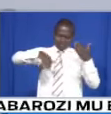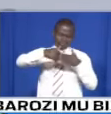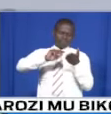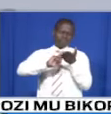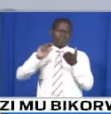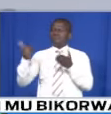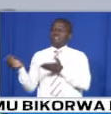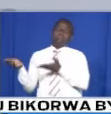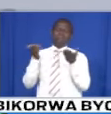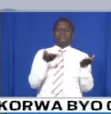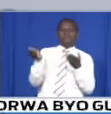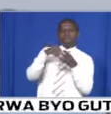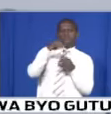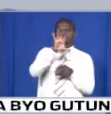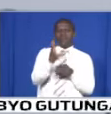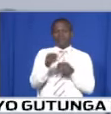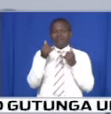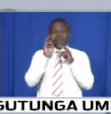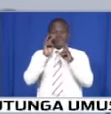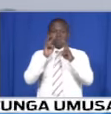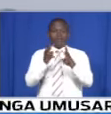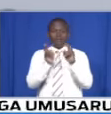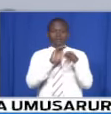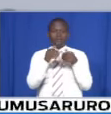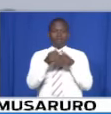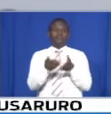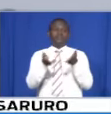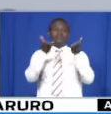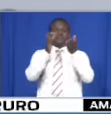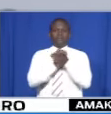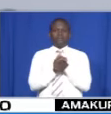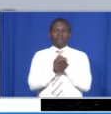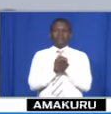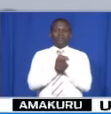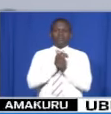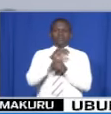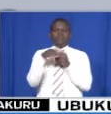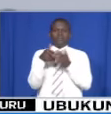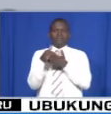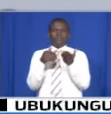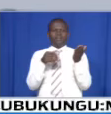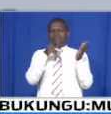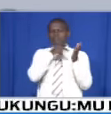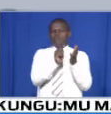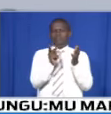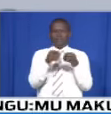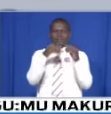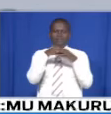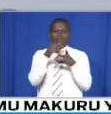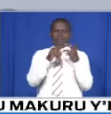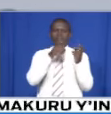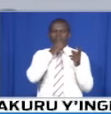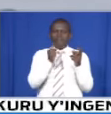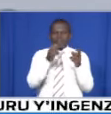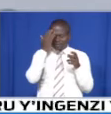cyakoreshejwe. Iyo urebye n'ubundi usanga ikiguzi kiri hejuru. Niba iki kiguzi wagitanga ku kintu gishaje,